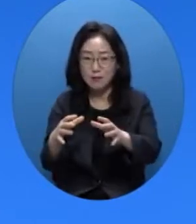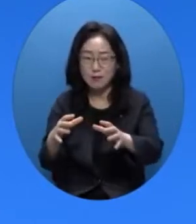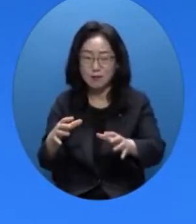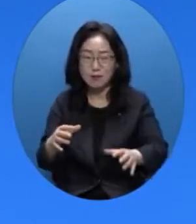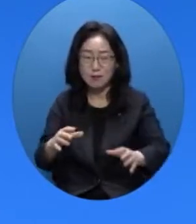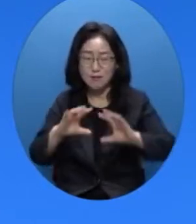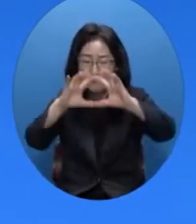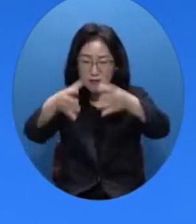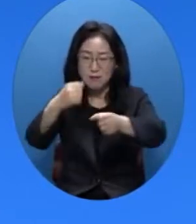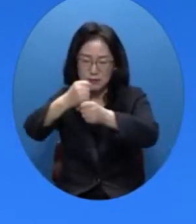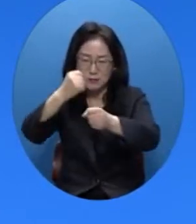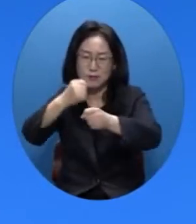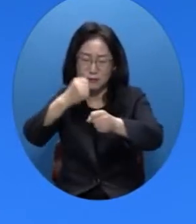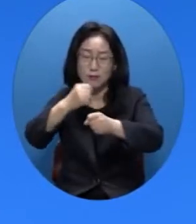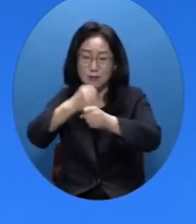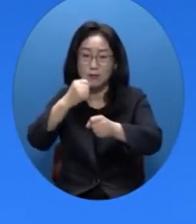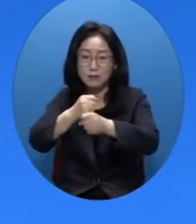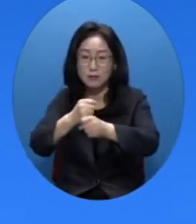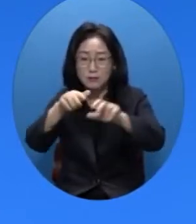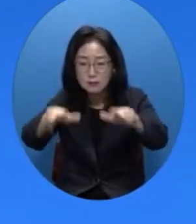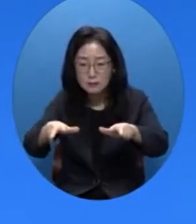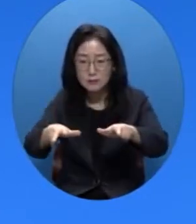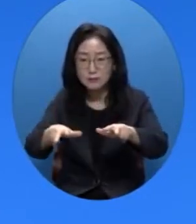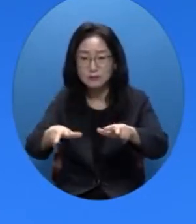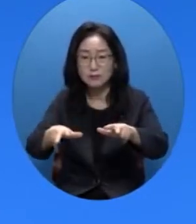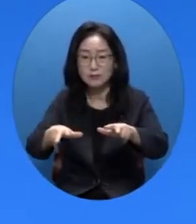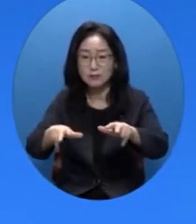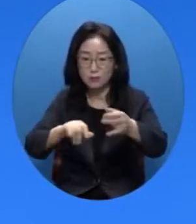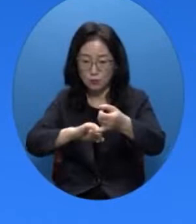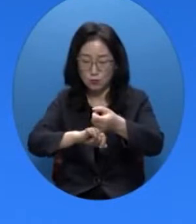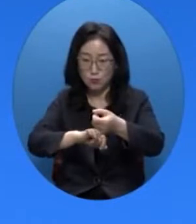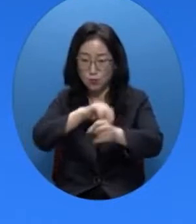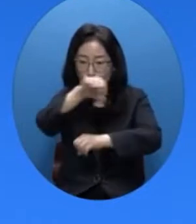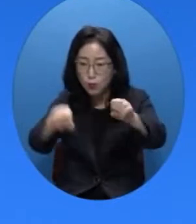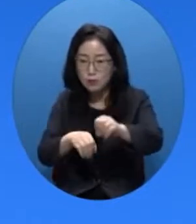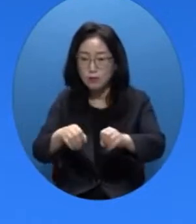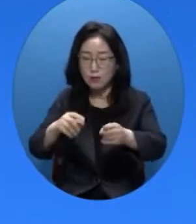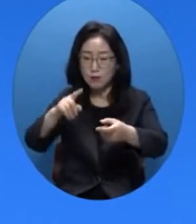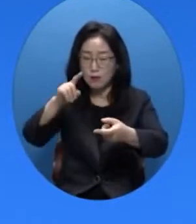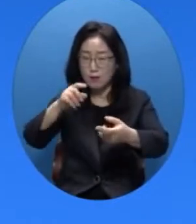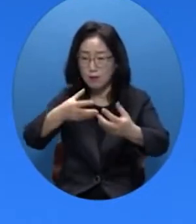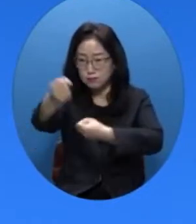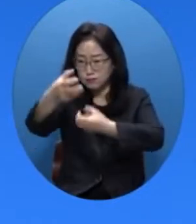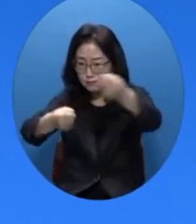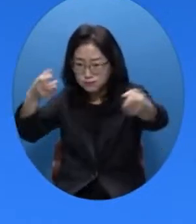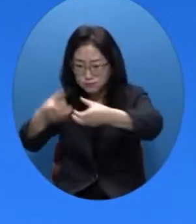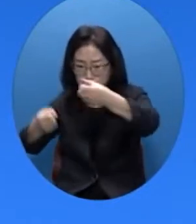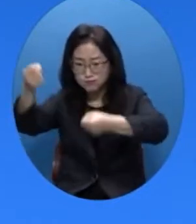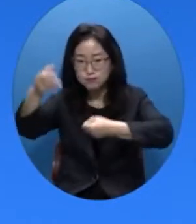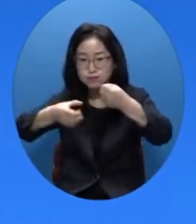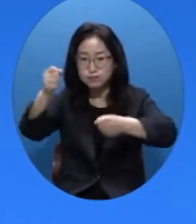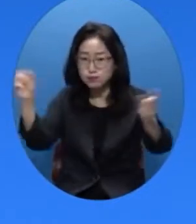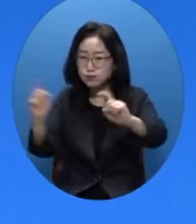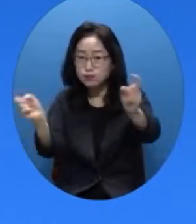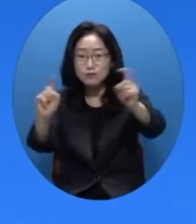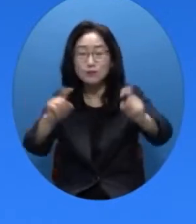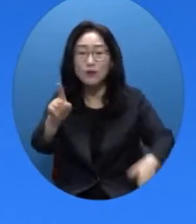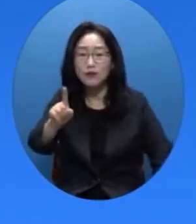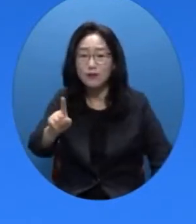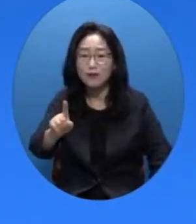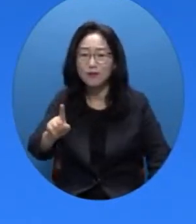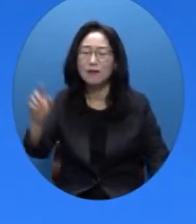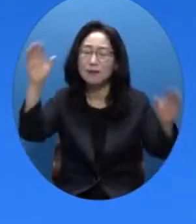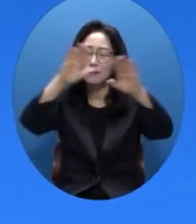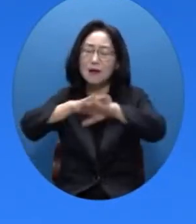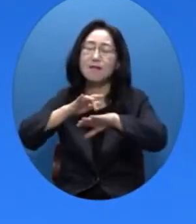건설도 부자 칼 이 시점에서 4분을 국민이 않아 가지고 서로 물 거두고 싸우는 것은 어둠의 세력이 한